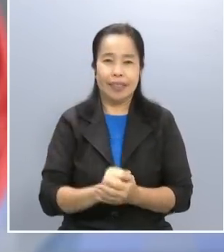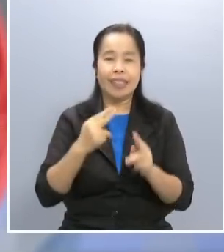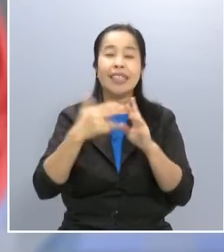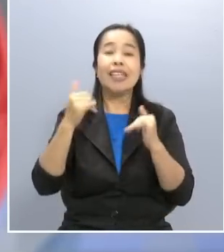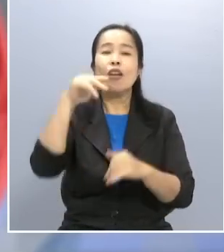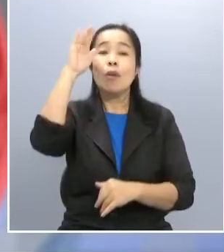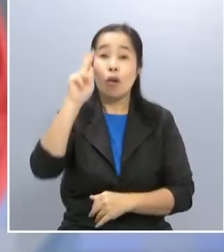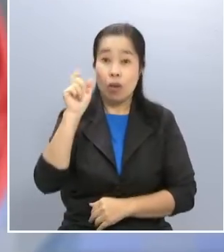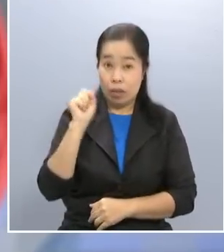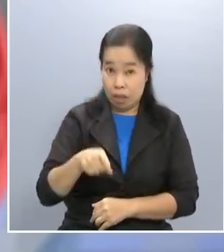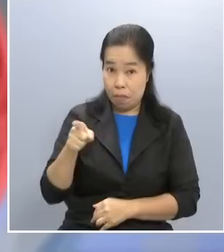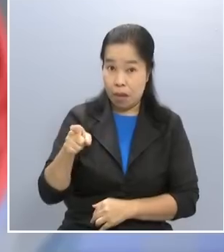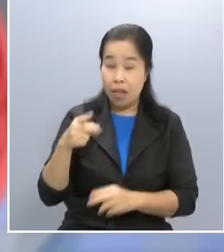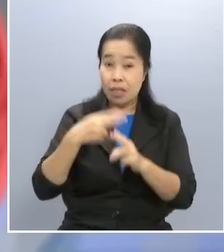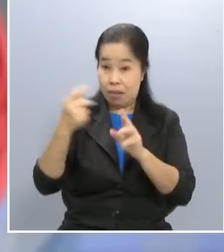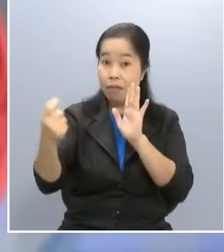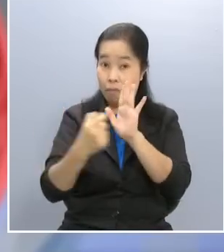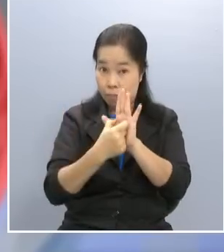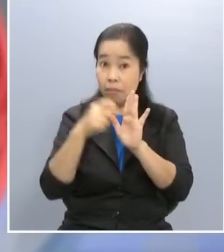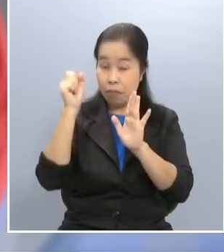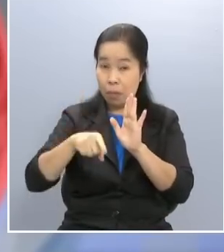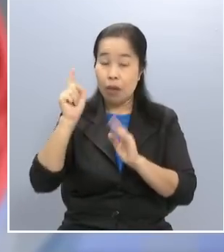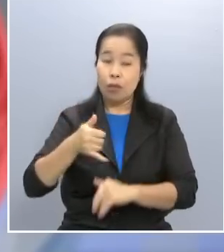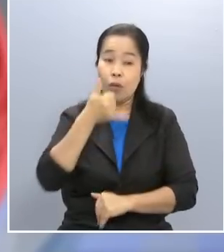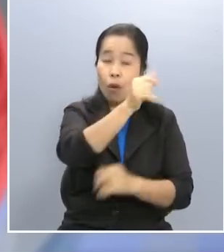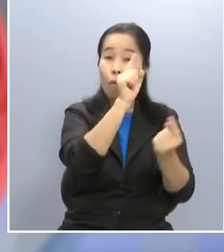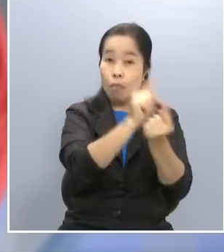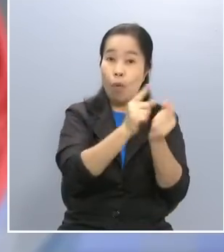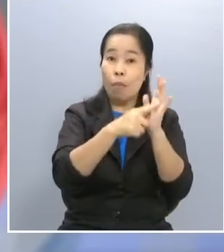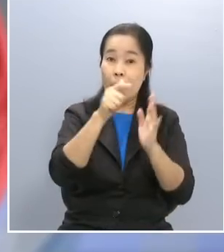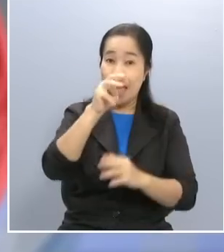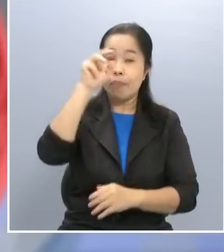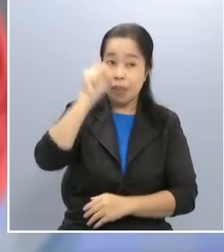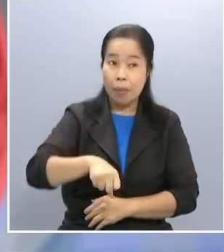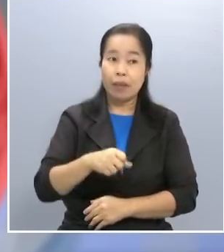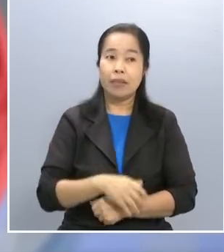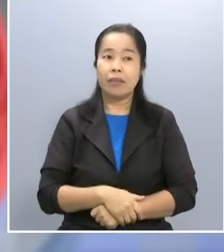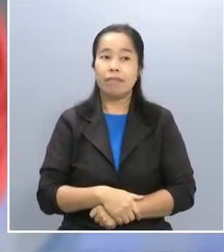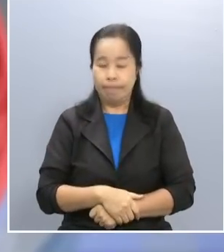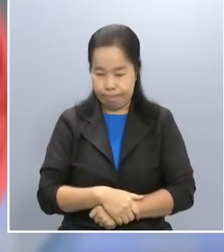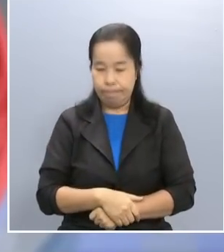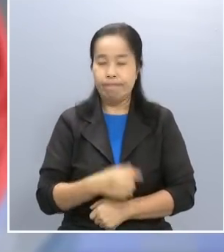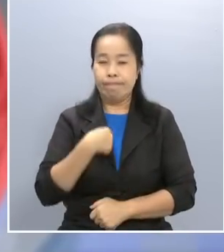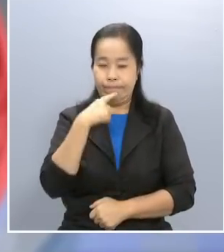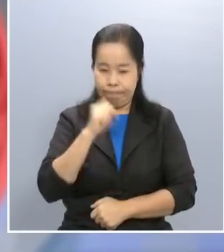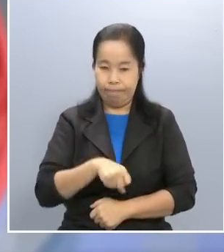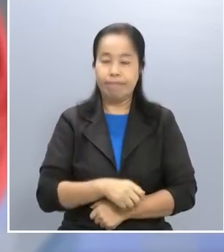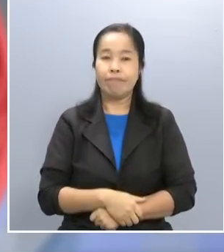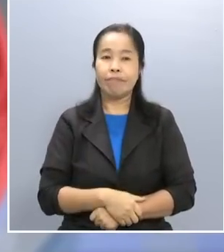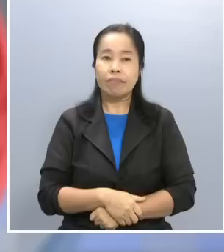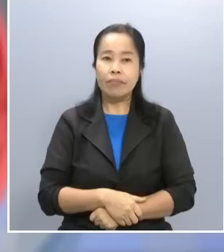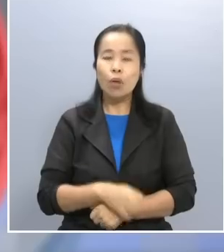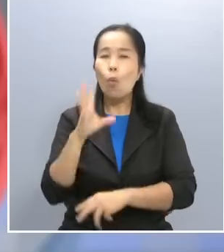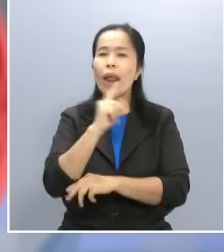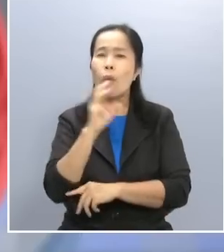พี่กอยืนยันใช่ไหมครับว่าพี่ถูกใส่ชื่อว่าจะต้องเข้าไปพบกับคุณแอมยืนยันนะฮะ บอกมาได้ยังครับวันไห